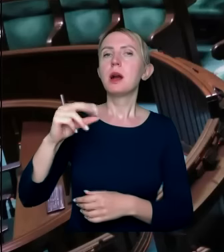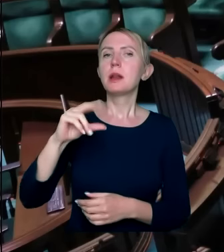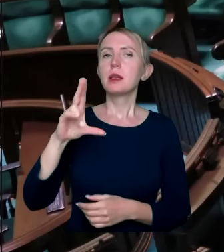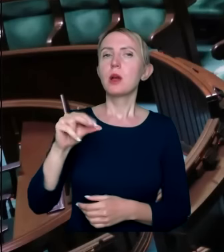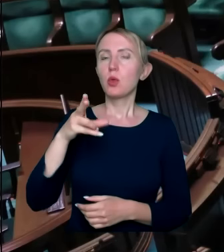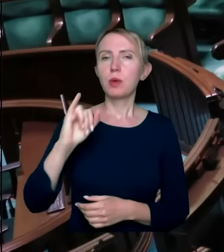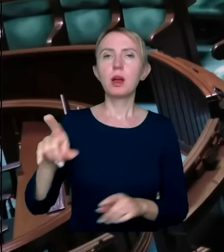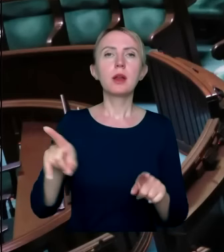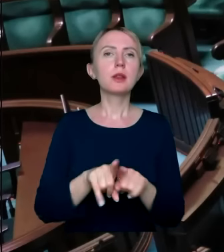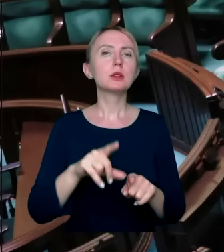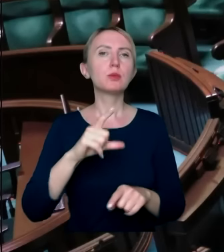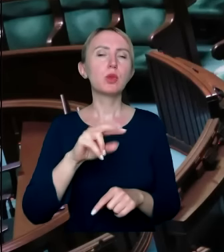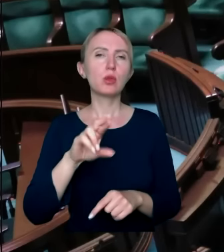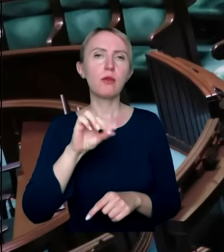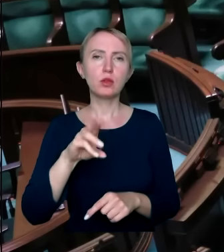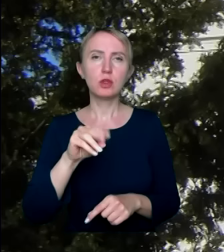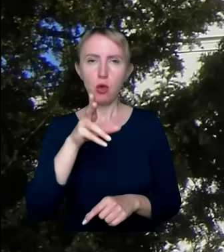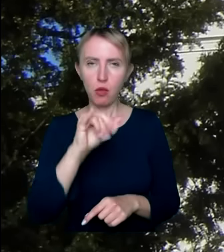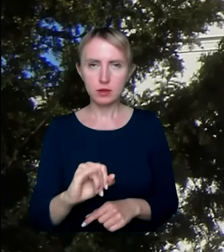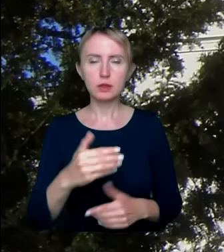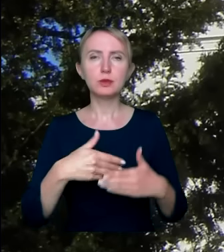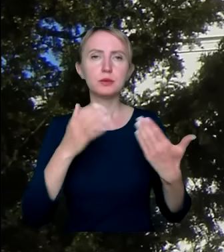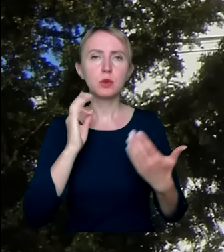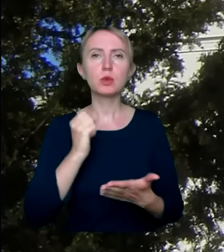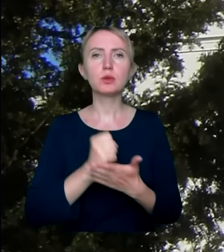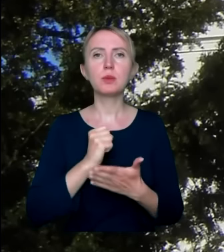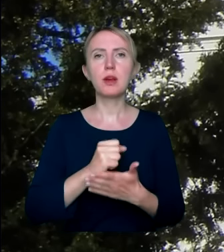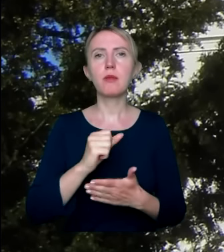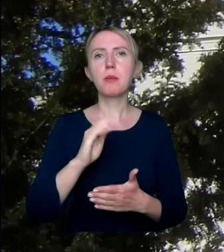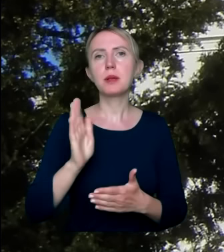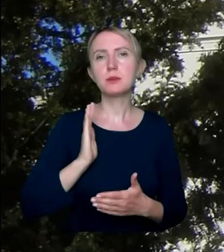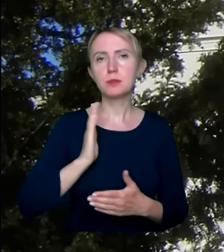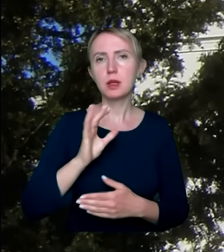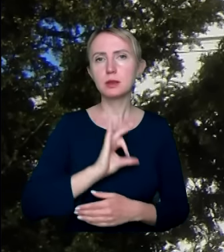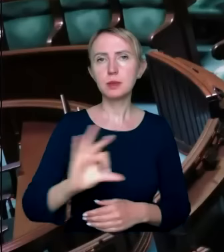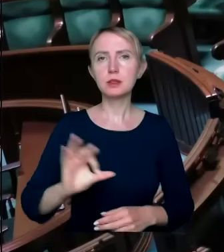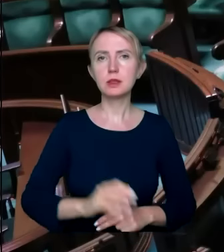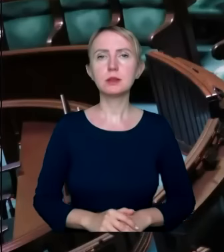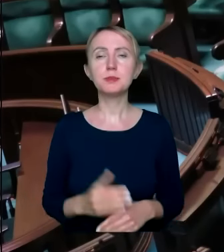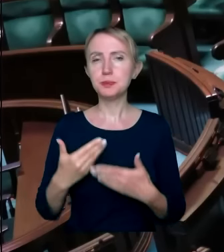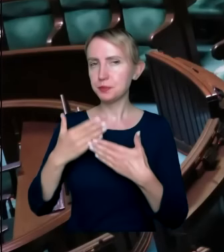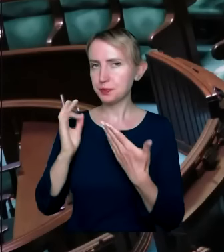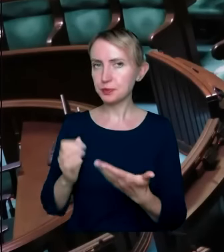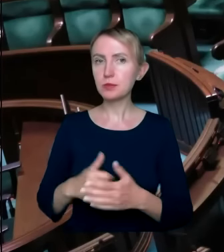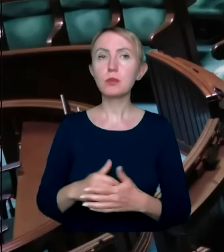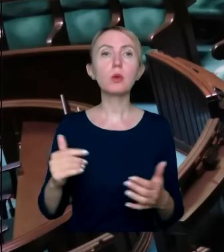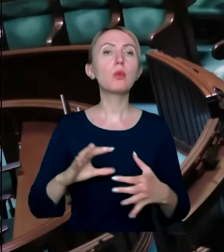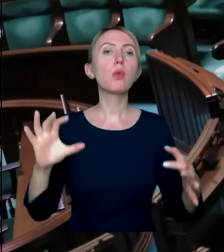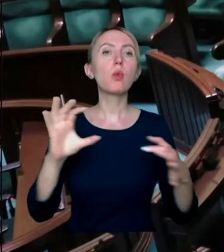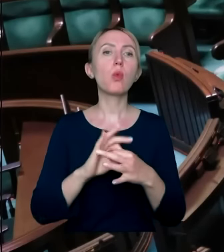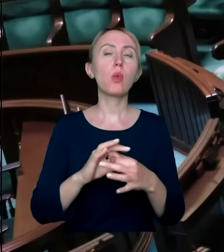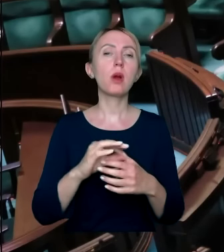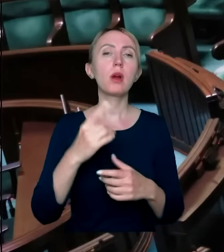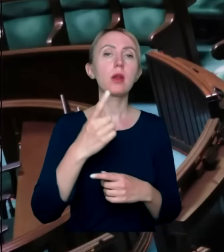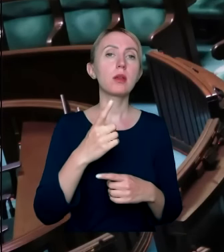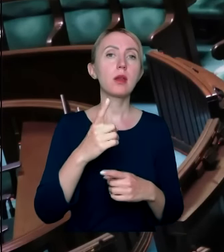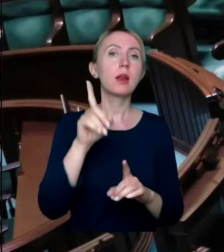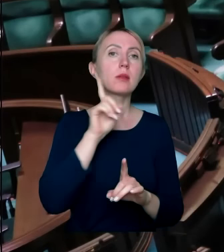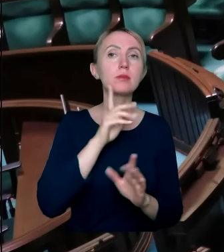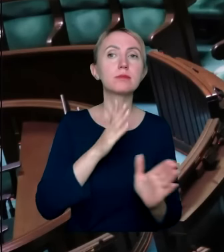Piotr Wojciechowski, dzień dobry, ekspert do spraw bezpieczeństwa. Dzień dobry panu, dzień dobry państwu. Miało być takie łączenie, jeden pan po drugim, ale sytuacja jest